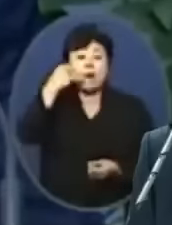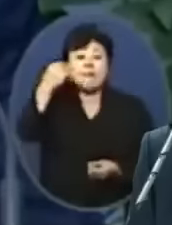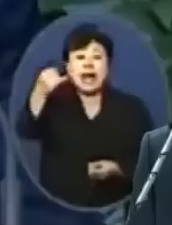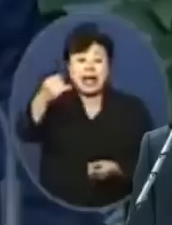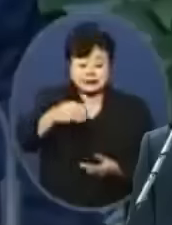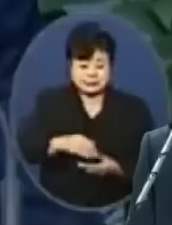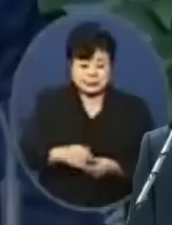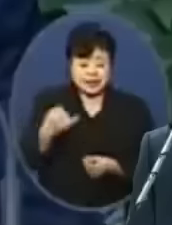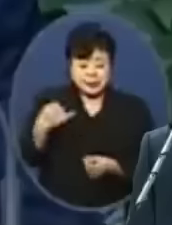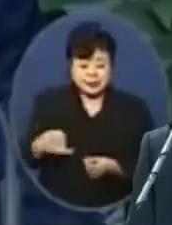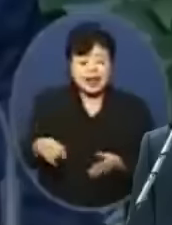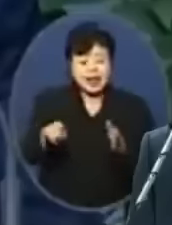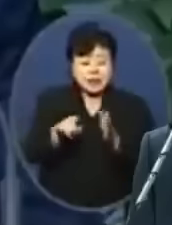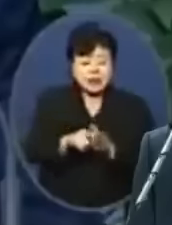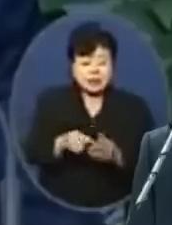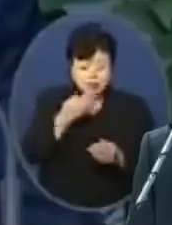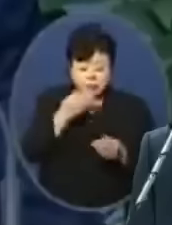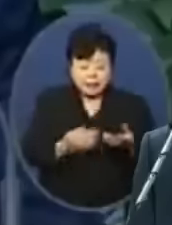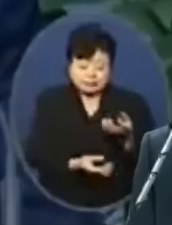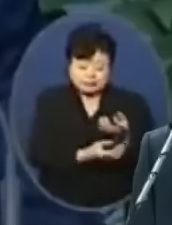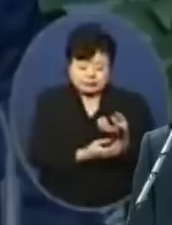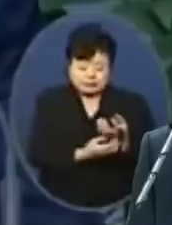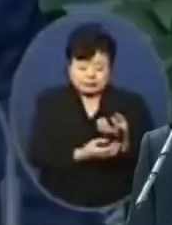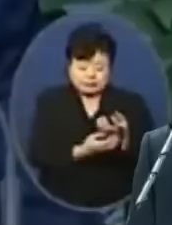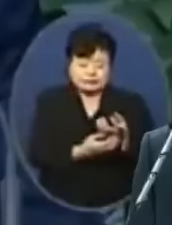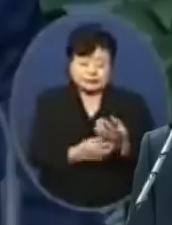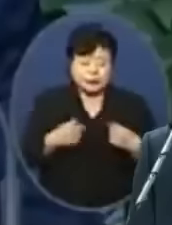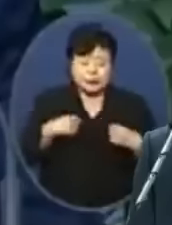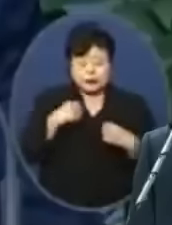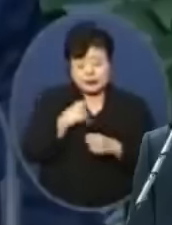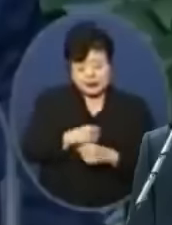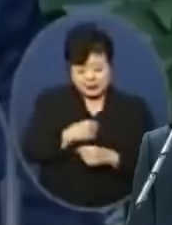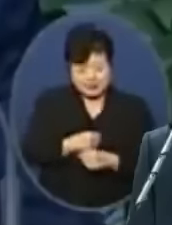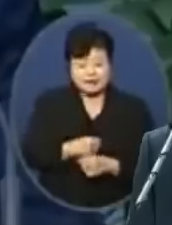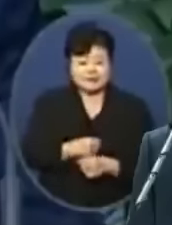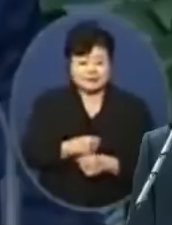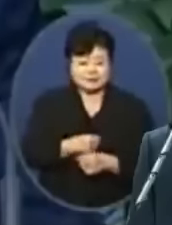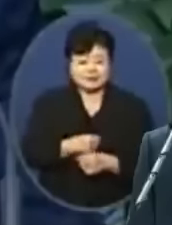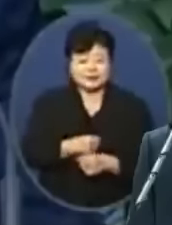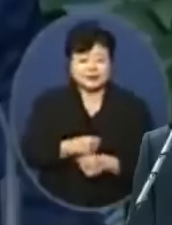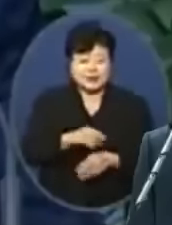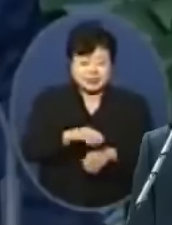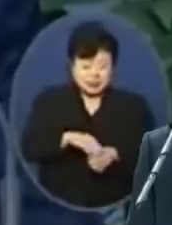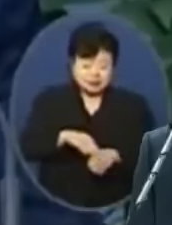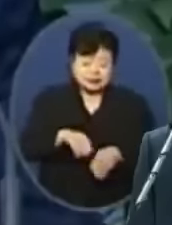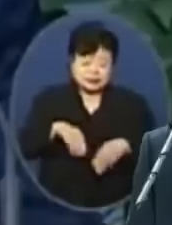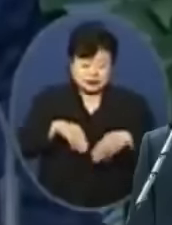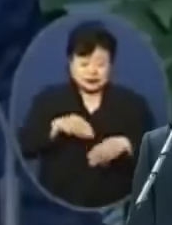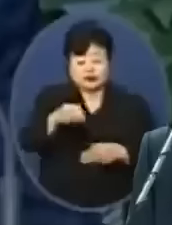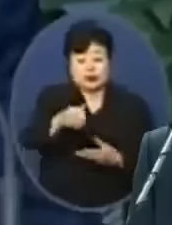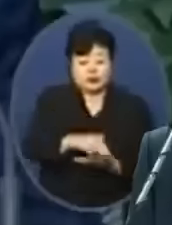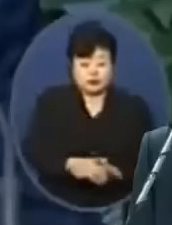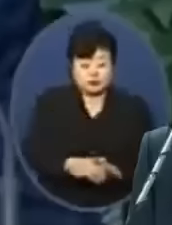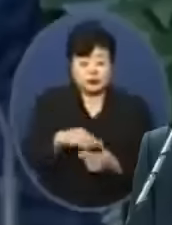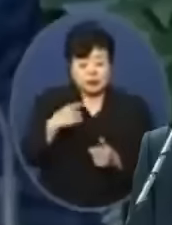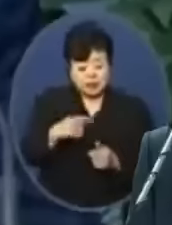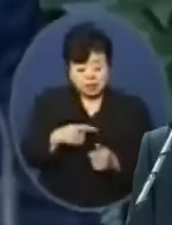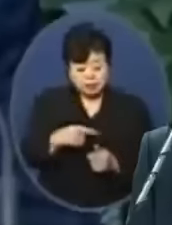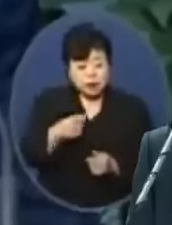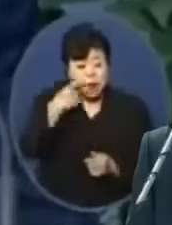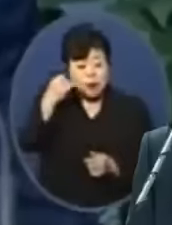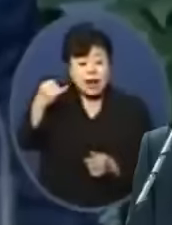엄마였습니다. 난 딸을 위해서 밥 짓고 옷 만들고 이부자리 깔아주고 가르치고